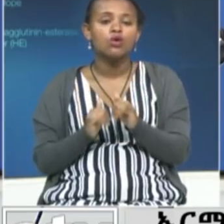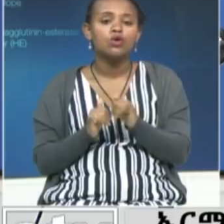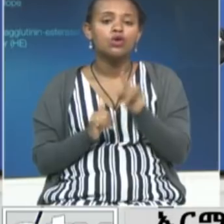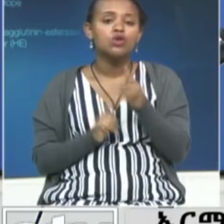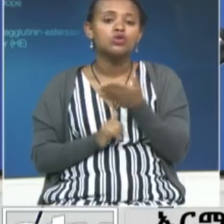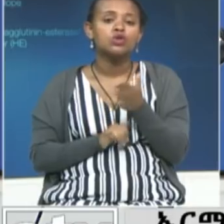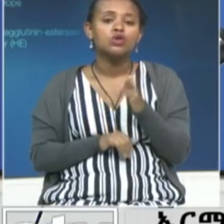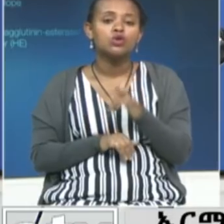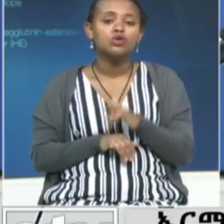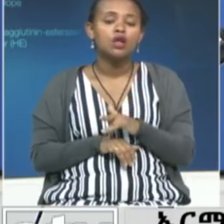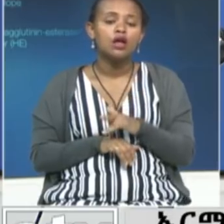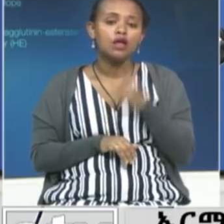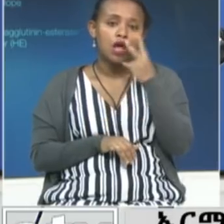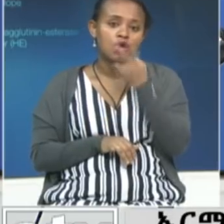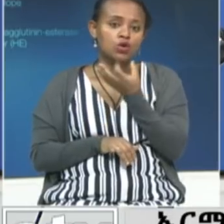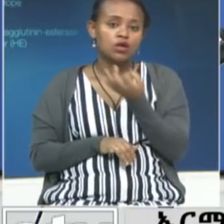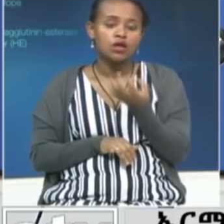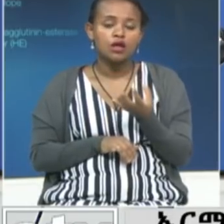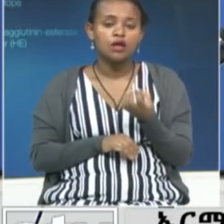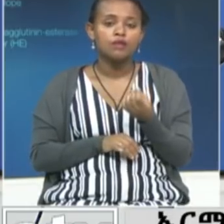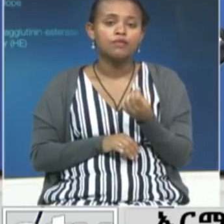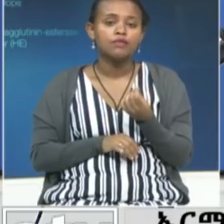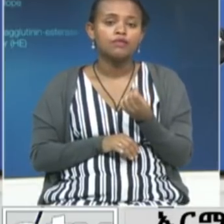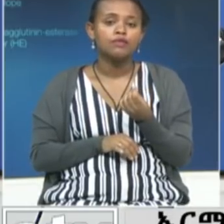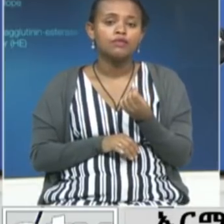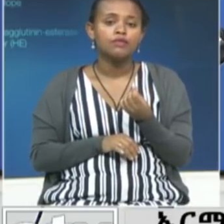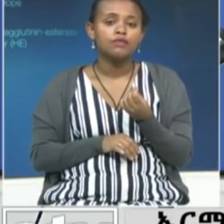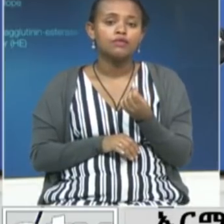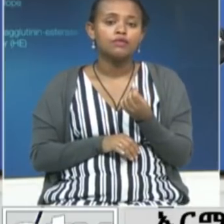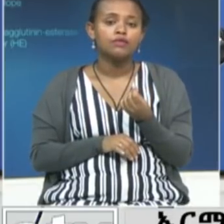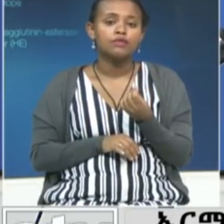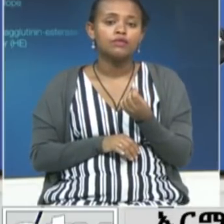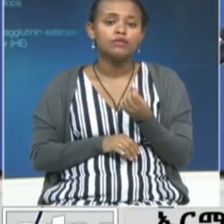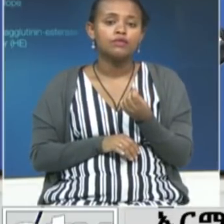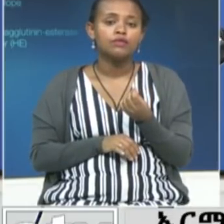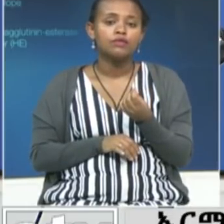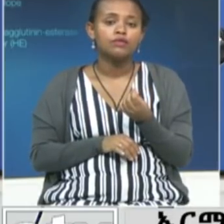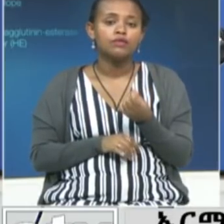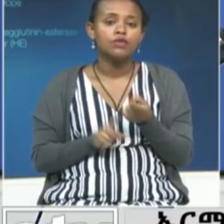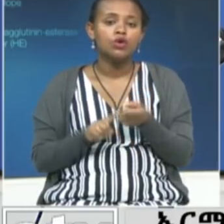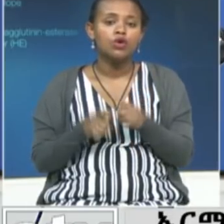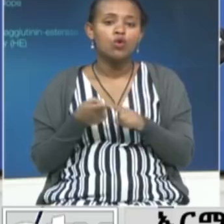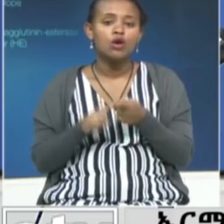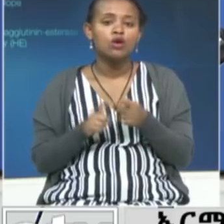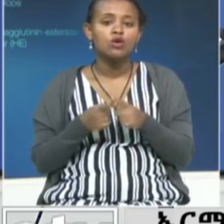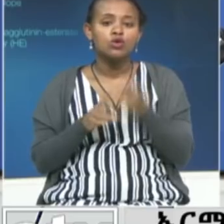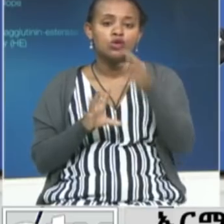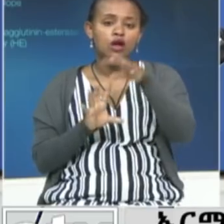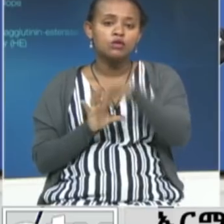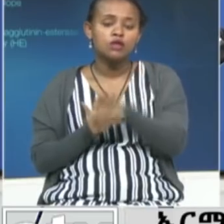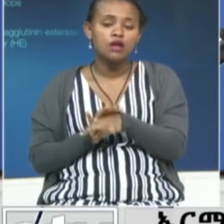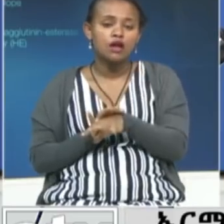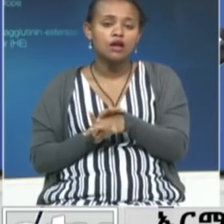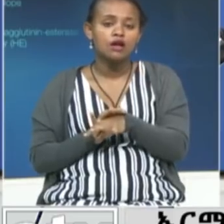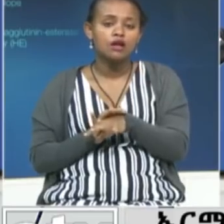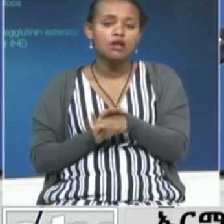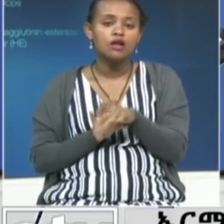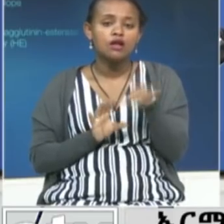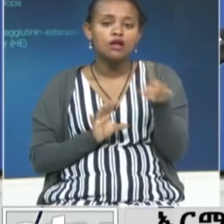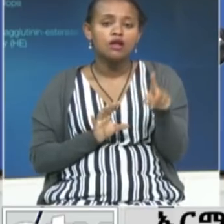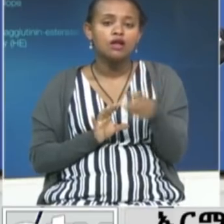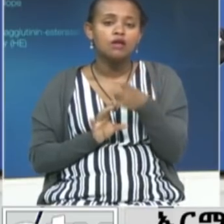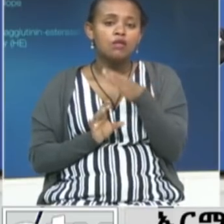እነሱን ነገሮች ያየሁበት ነገር የለም። ግን በአጋጣሚ ወደ ከጓደኞች ጋር ስቀላቀል የማይሆን